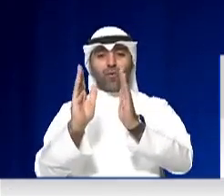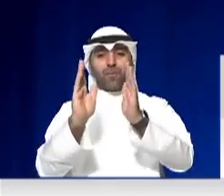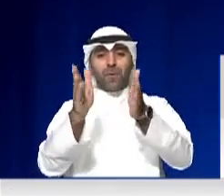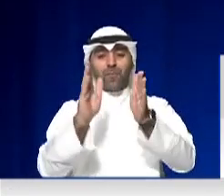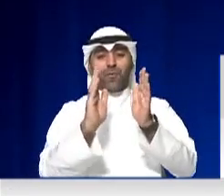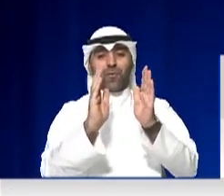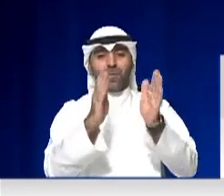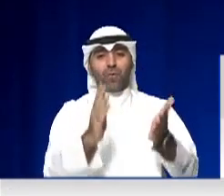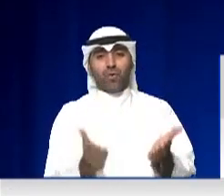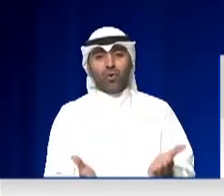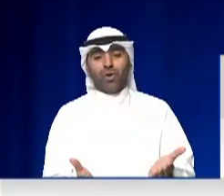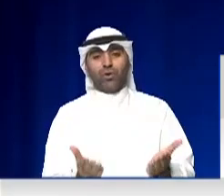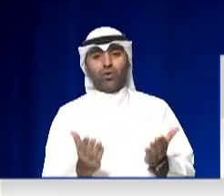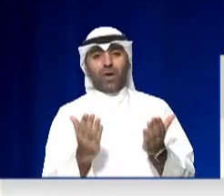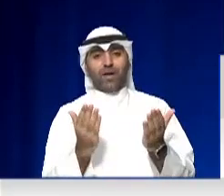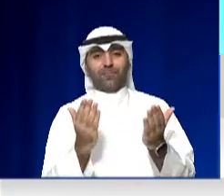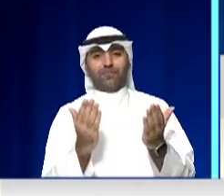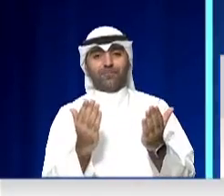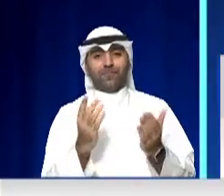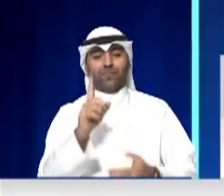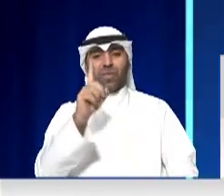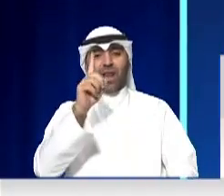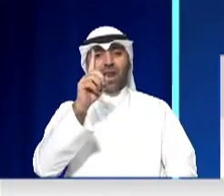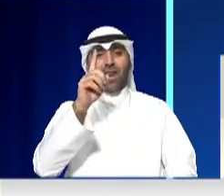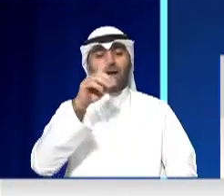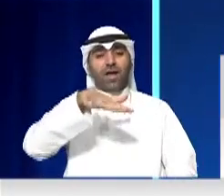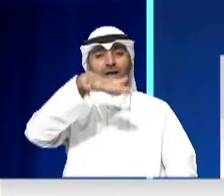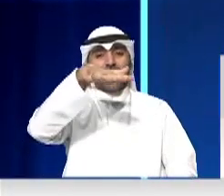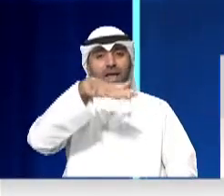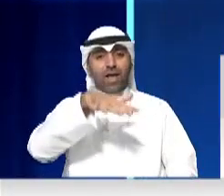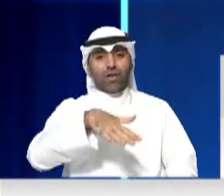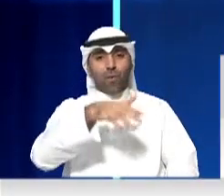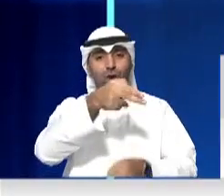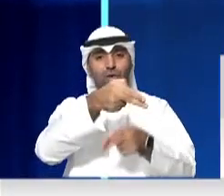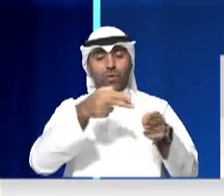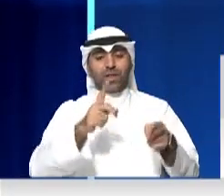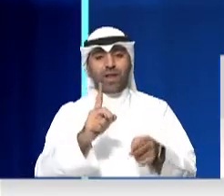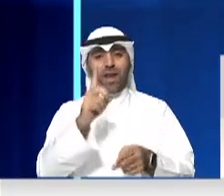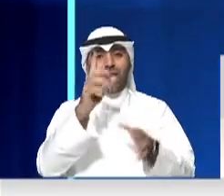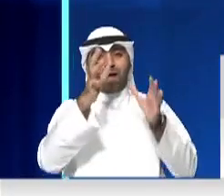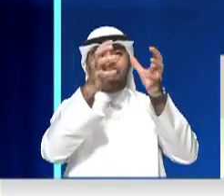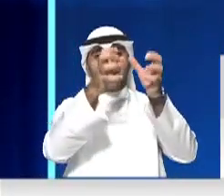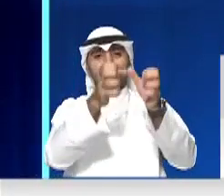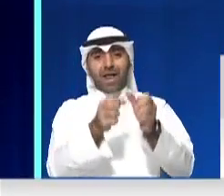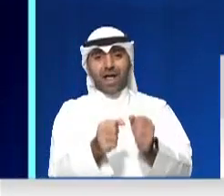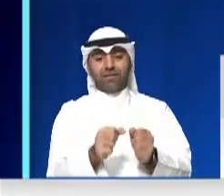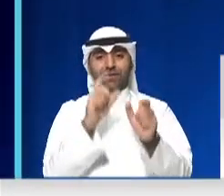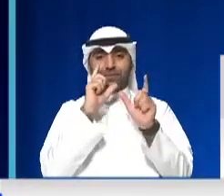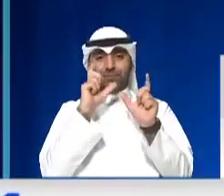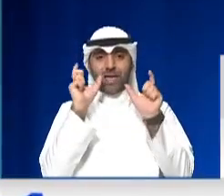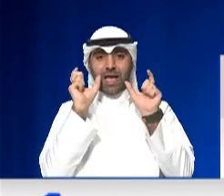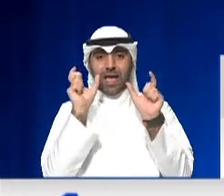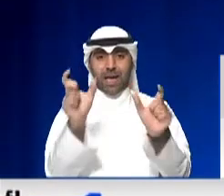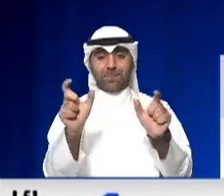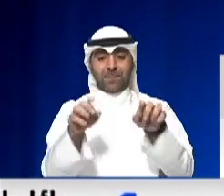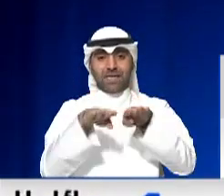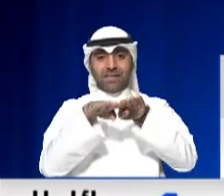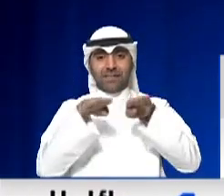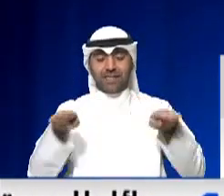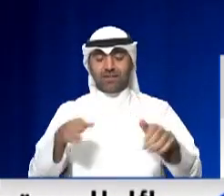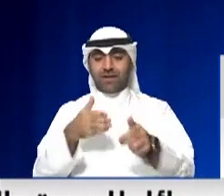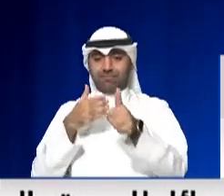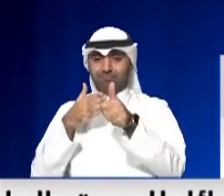الوطن الغالي ويديم عليه نعمة الأمن والأمان والرخاء في ظل القيادة الحكيمة